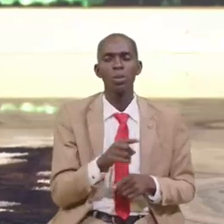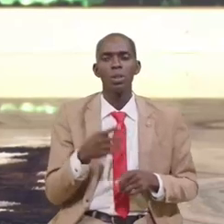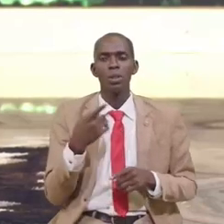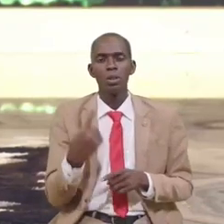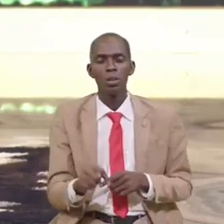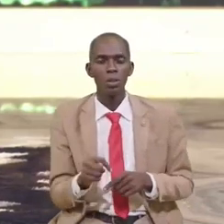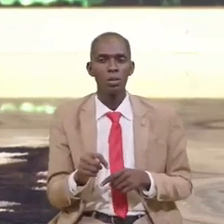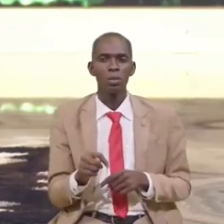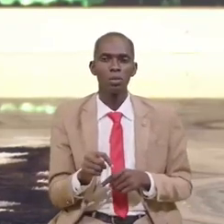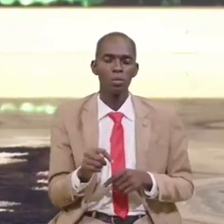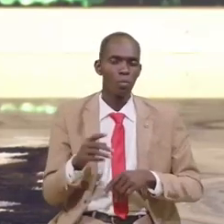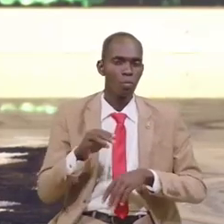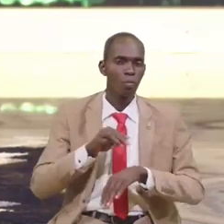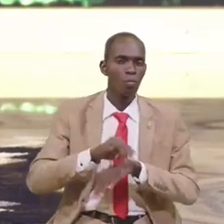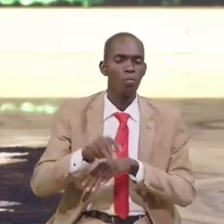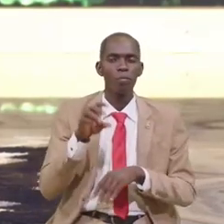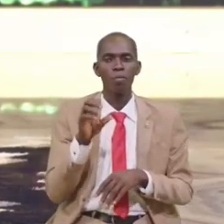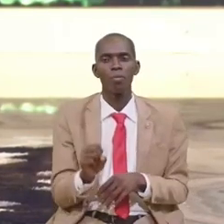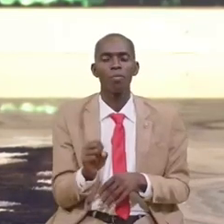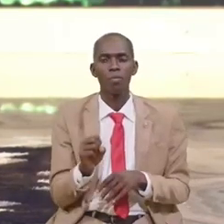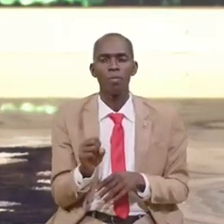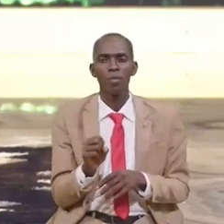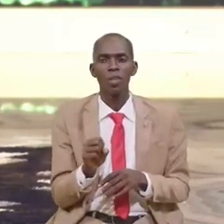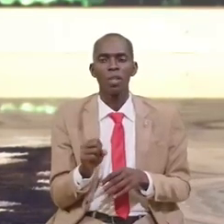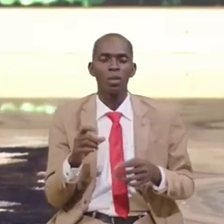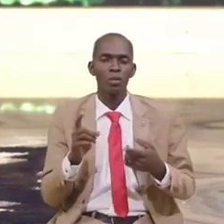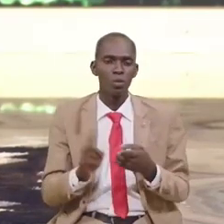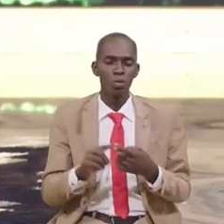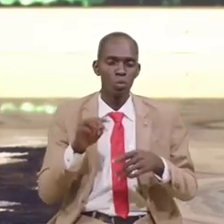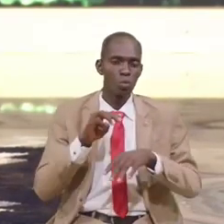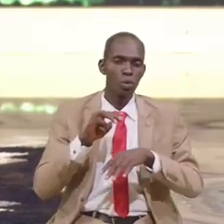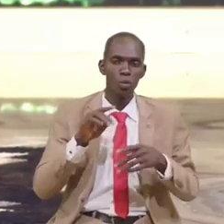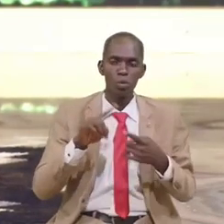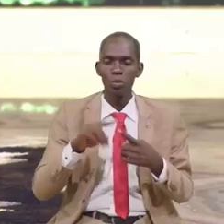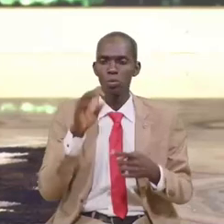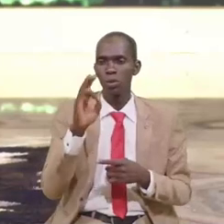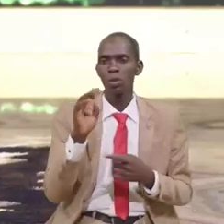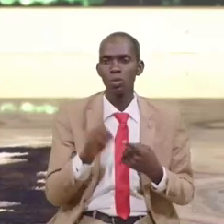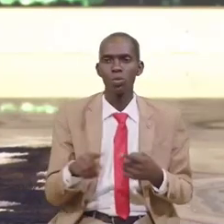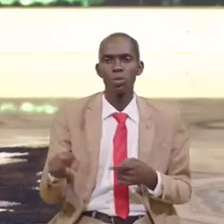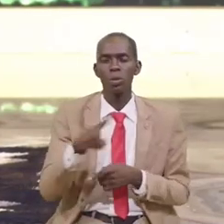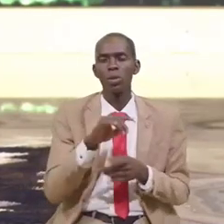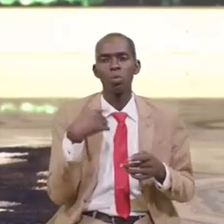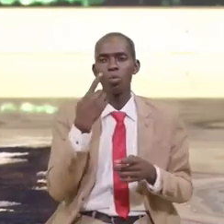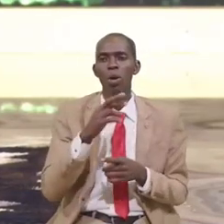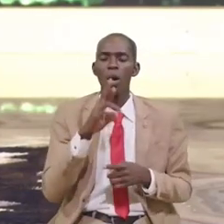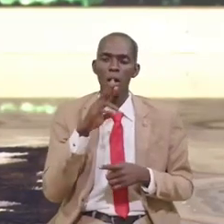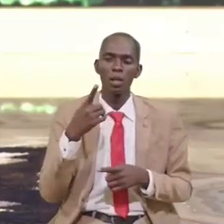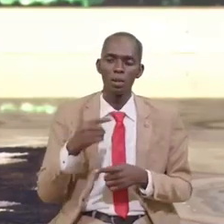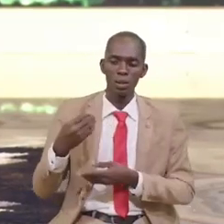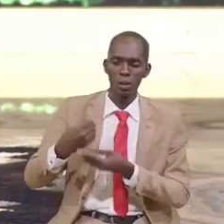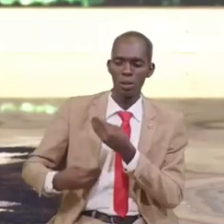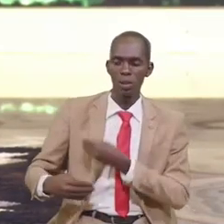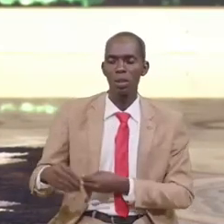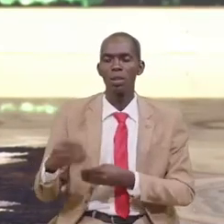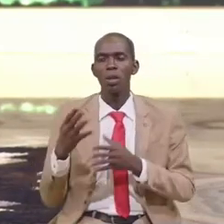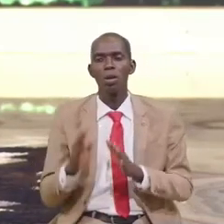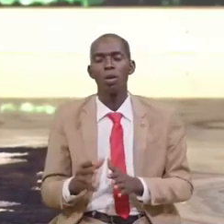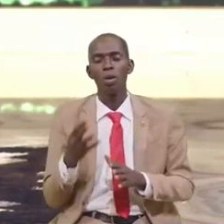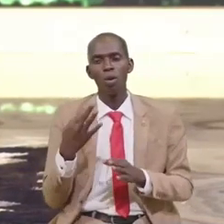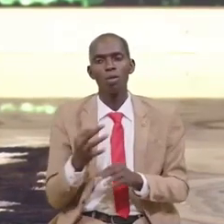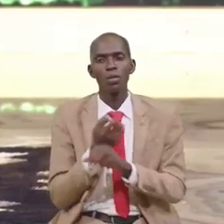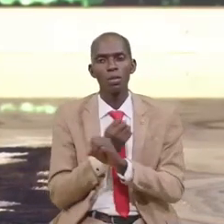Alors, ils sont des esprits envoyés pour sauver, pour secourir ceux qui vont hériter